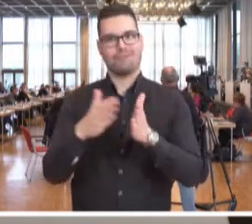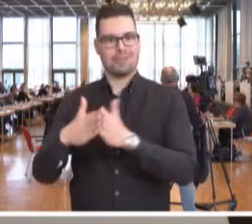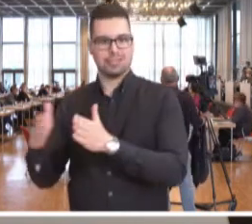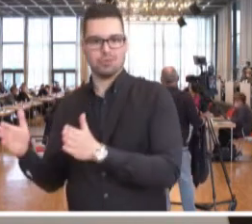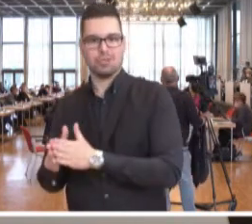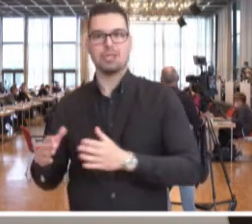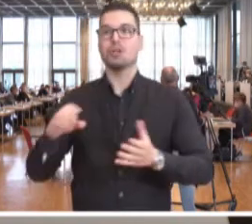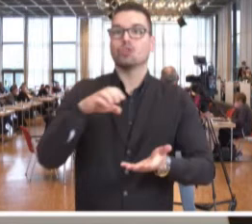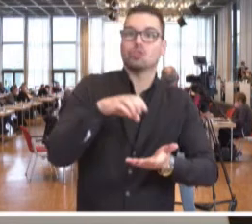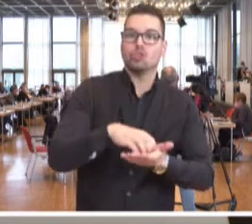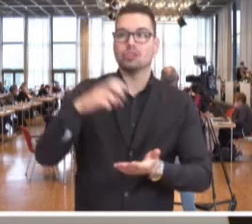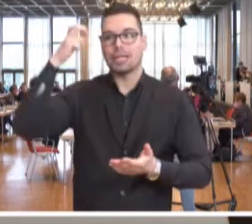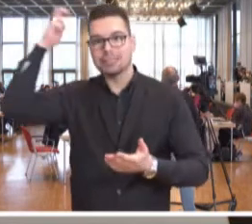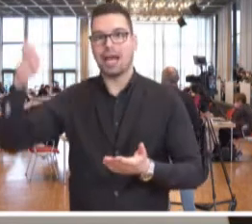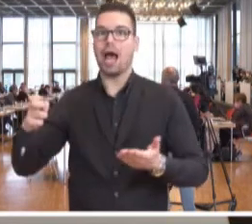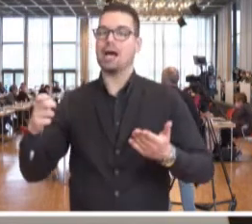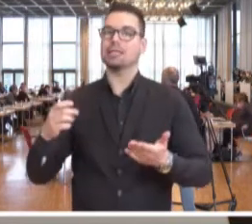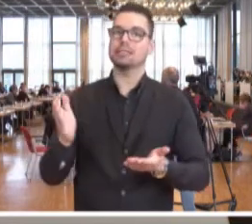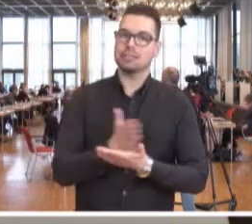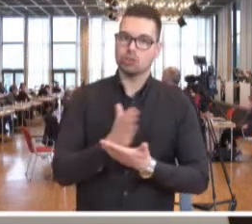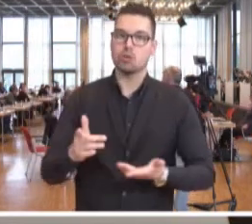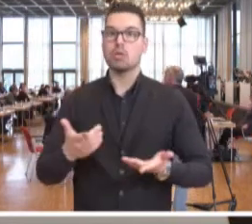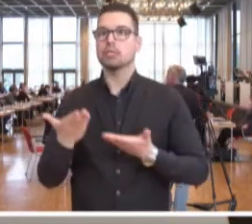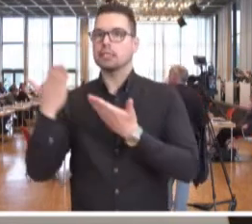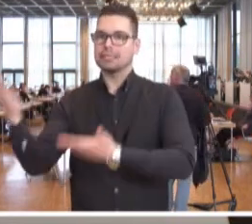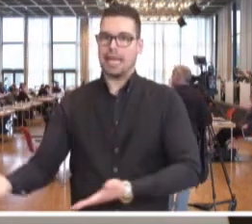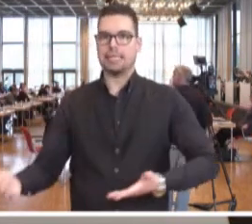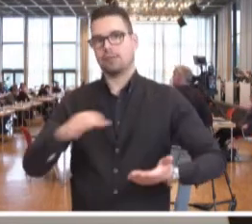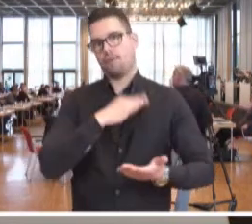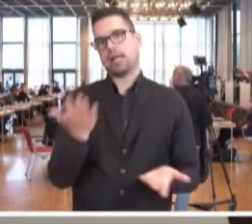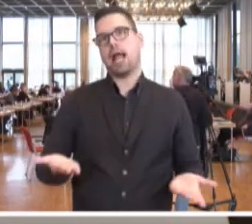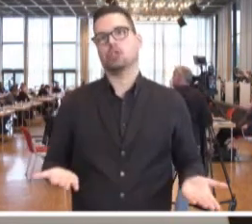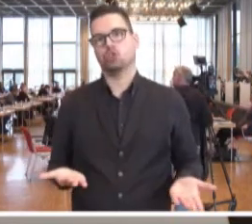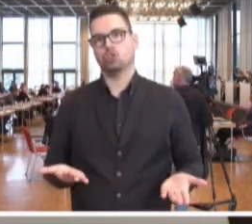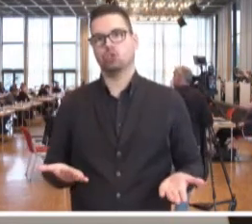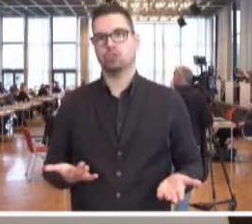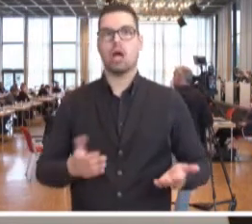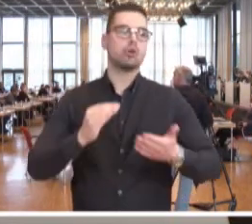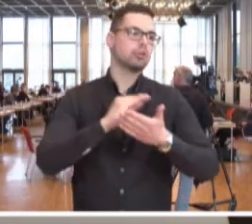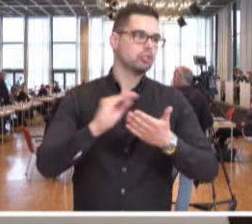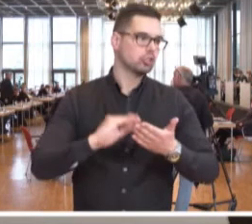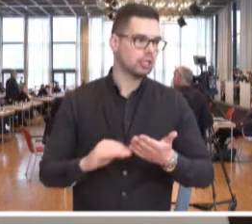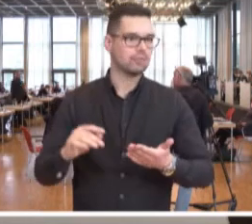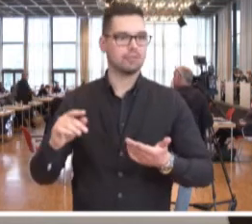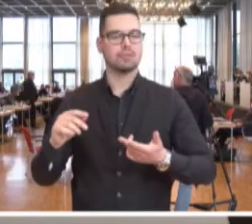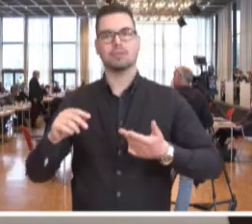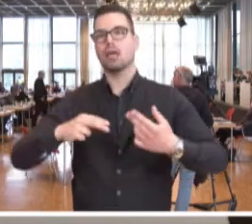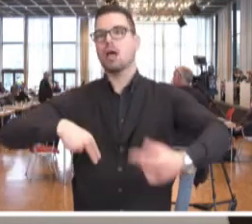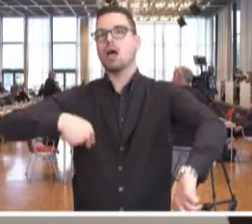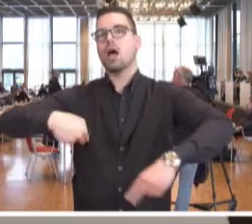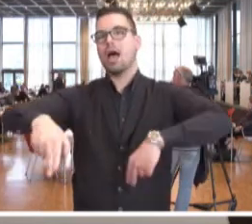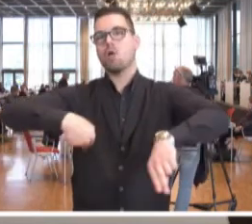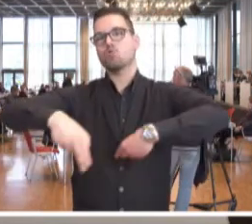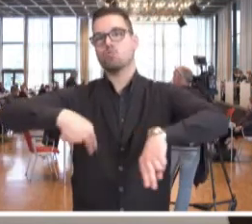Stadtrates mitgetragen haben und das eben als Geste an Frankreich verstanden worden ist, wie auch die Schriftzeichen hier an der Autobahn. Das war eine der